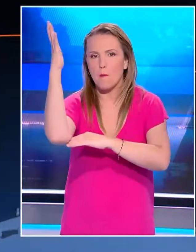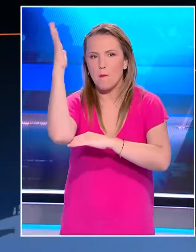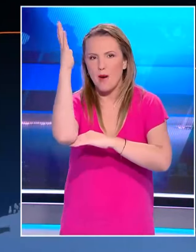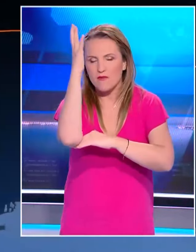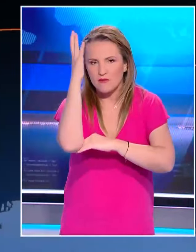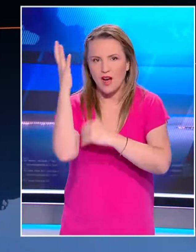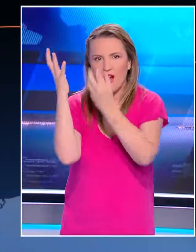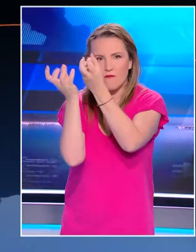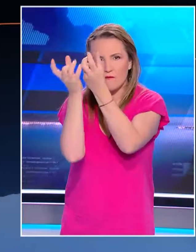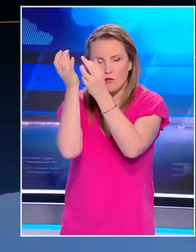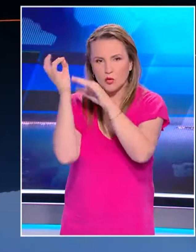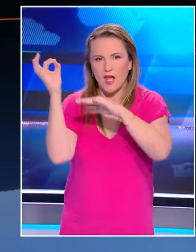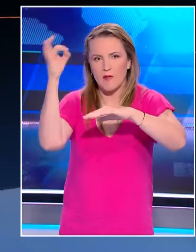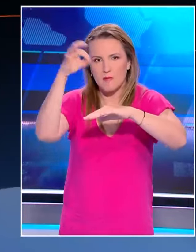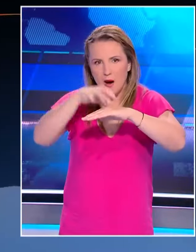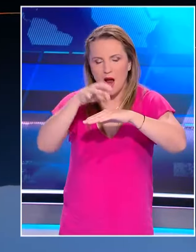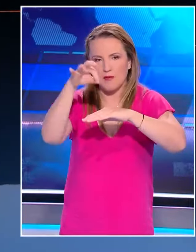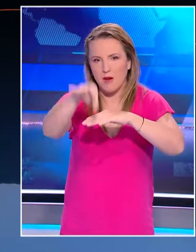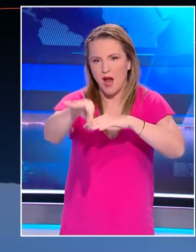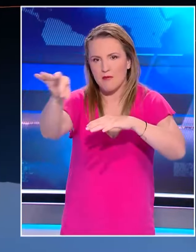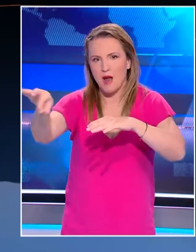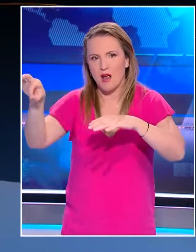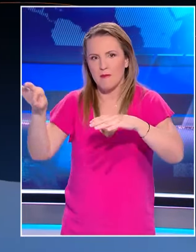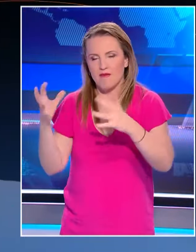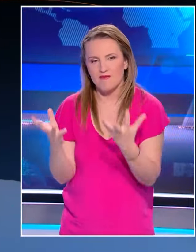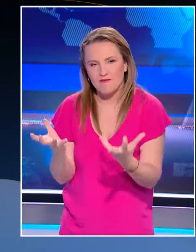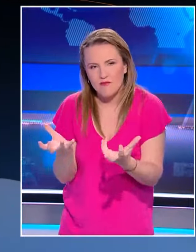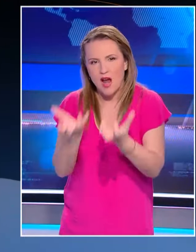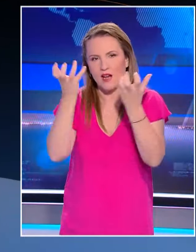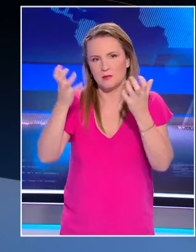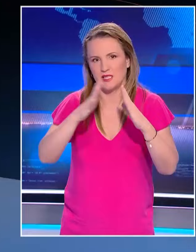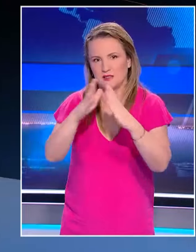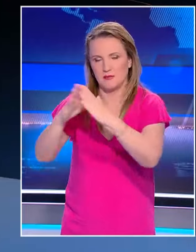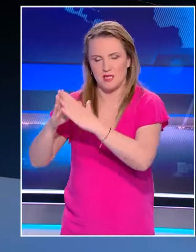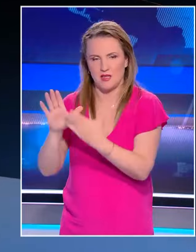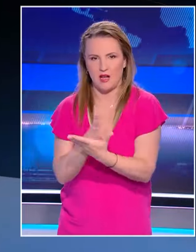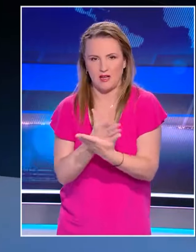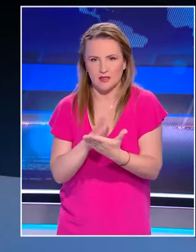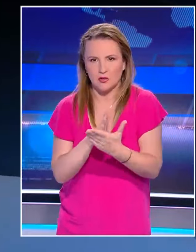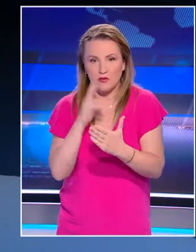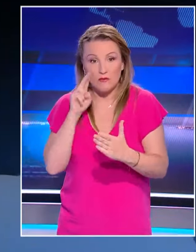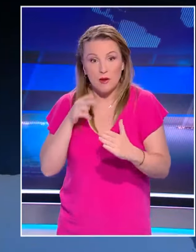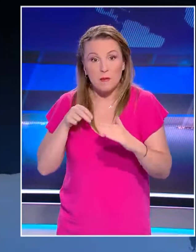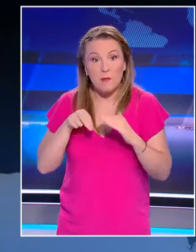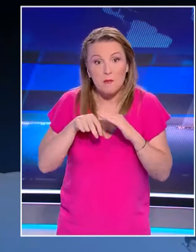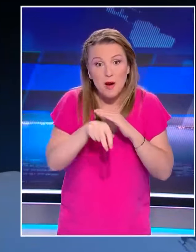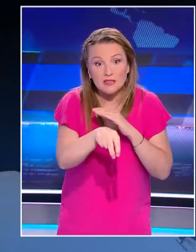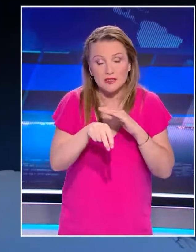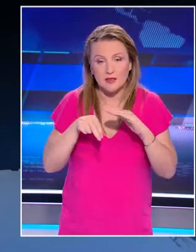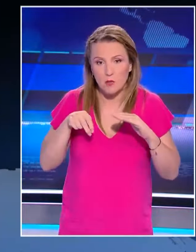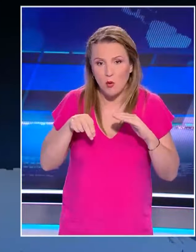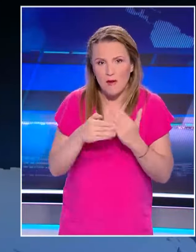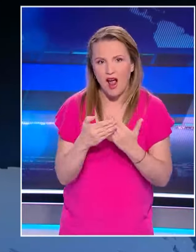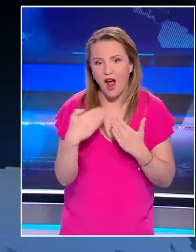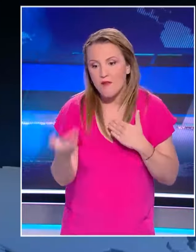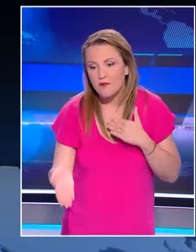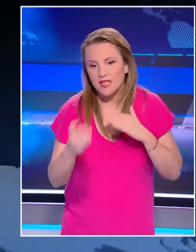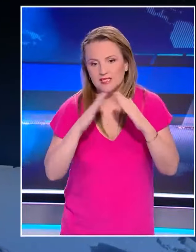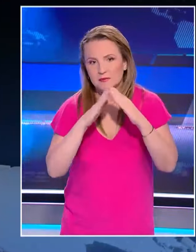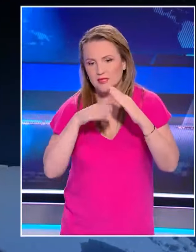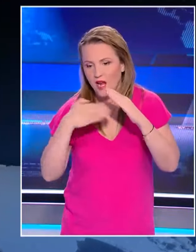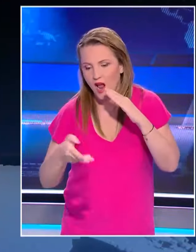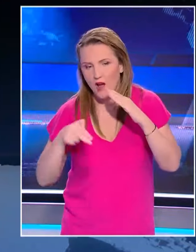περιουσίες πήραν φωτιά και καταστράφηκαν ολοσχερώς. Προχωρούμε στο εσωτερικό ενός τέτοιου